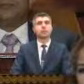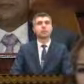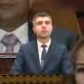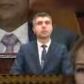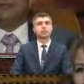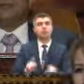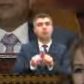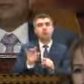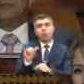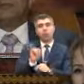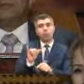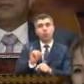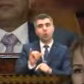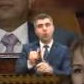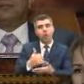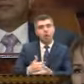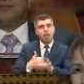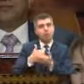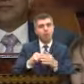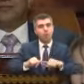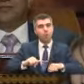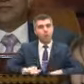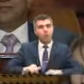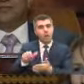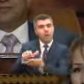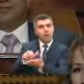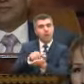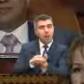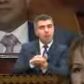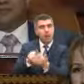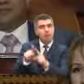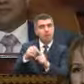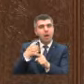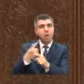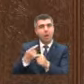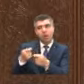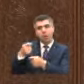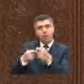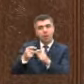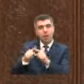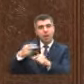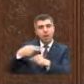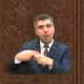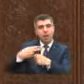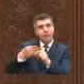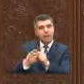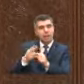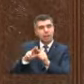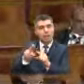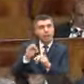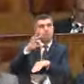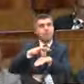اش قدمت الوزارة ديالكم الفلاحة اللي تضرر المحصول ديالهم من الهندية من الحشرة